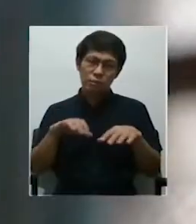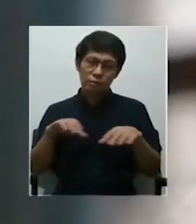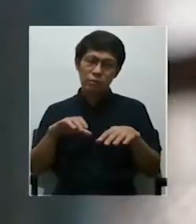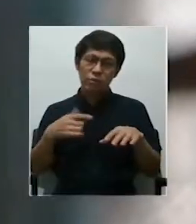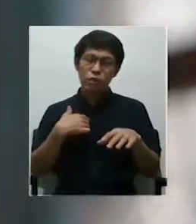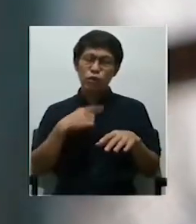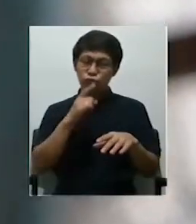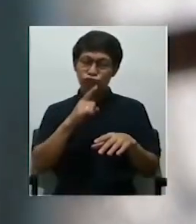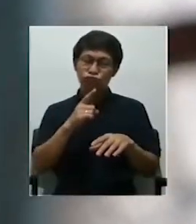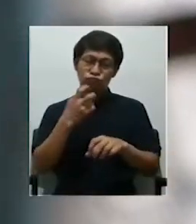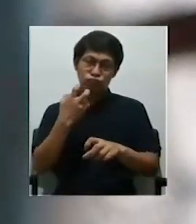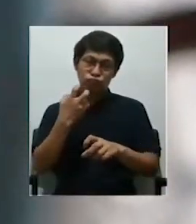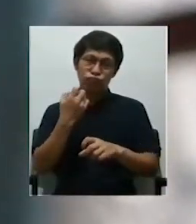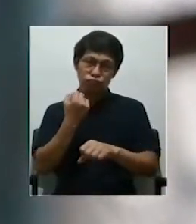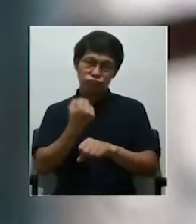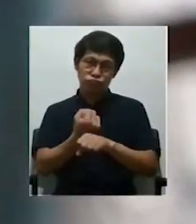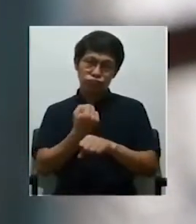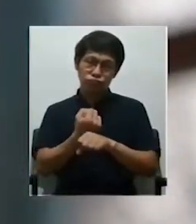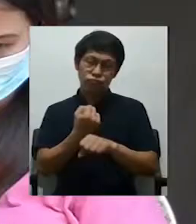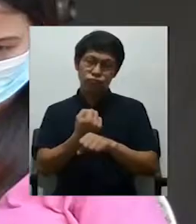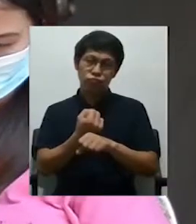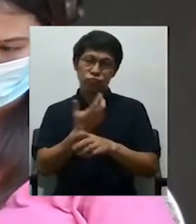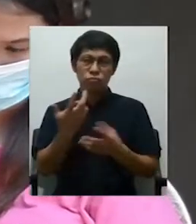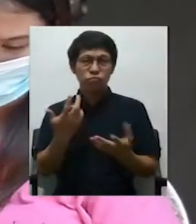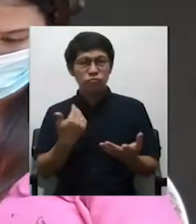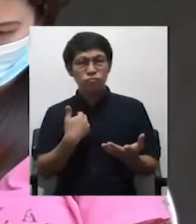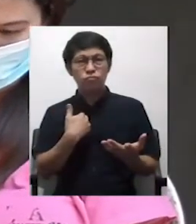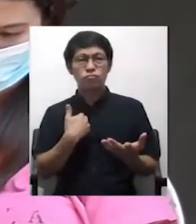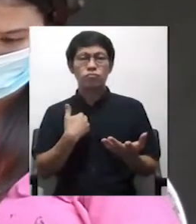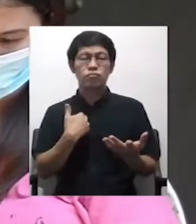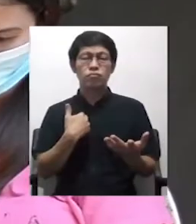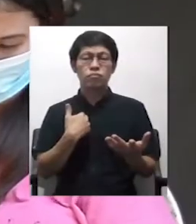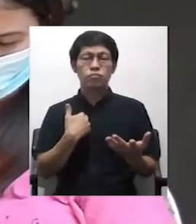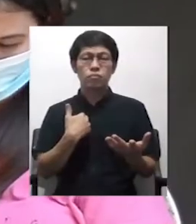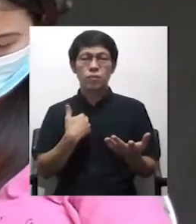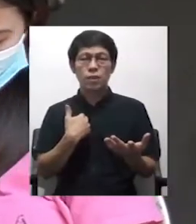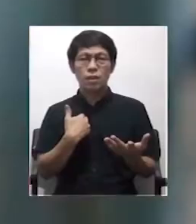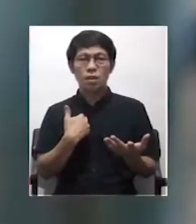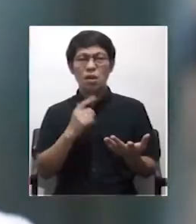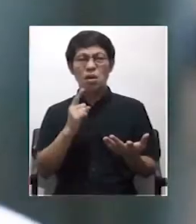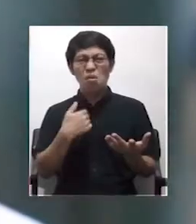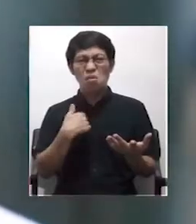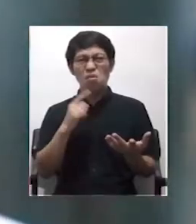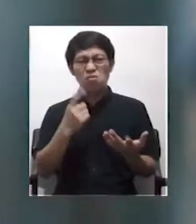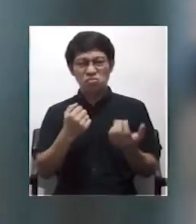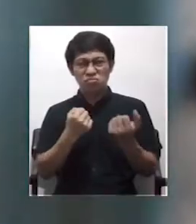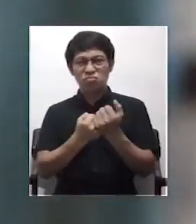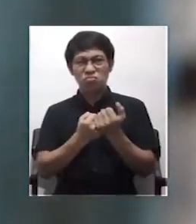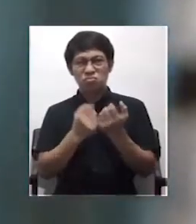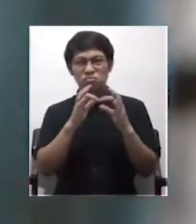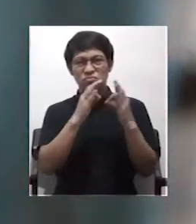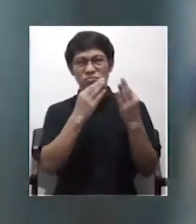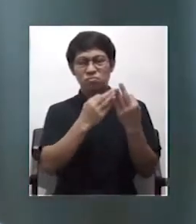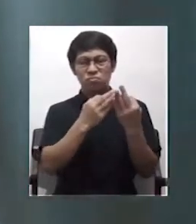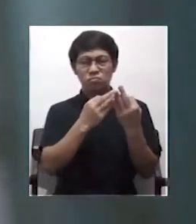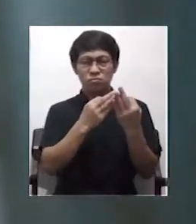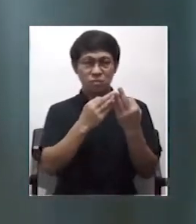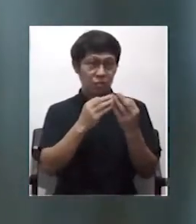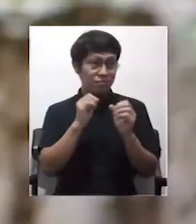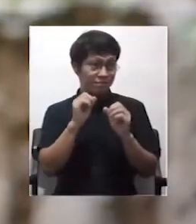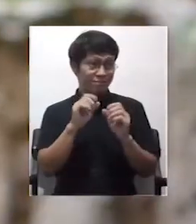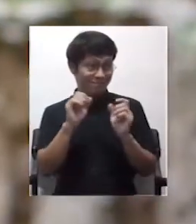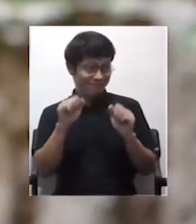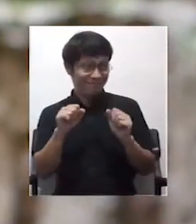na sideline, doon man po magkakaproblema na maghanap ka na para yung magapon nyo, masalba mo ulit. Pihira ka na